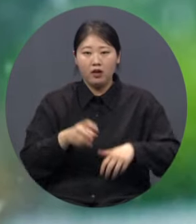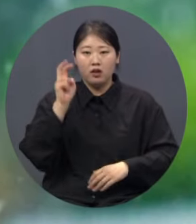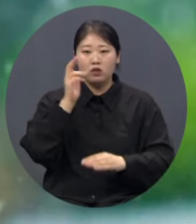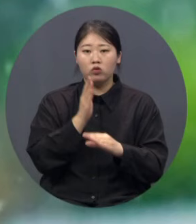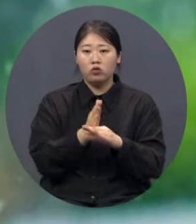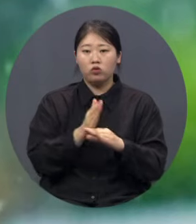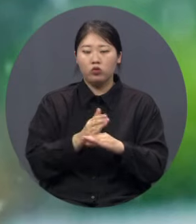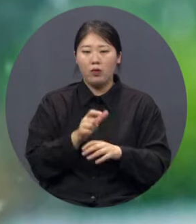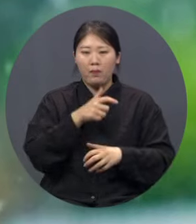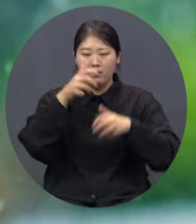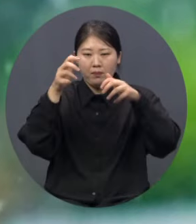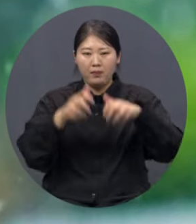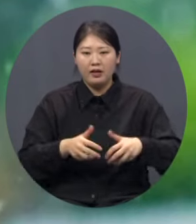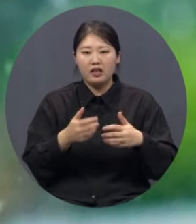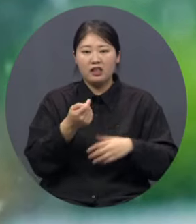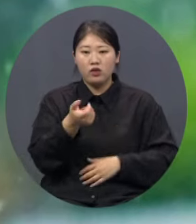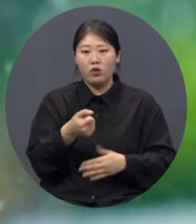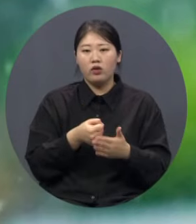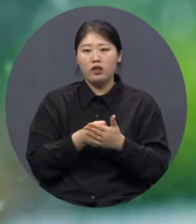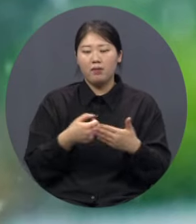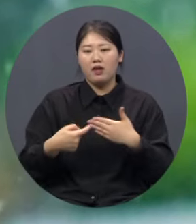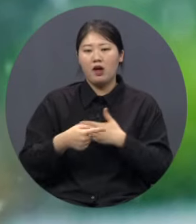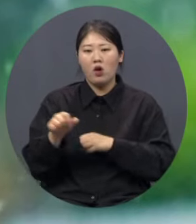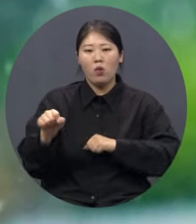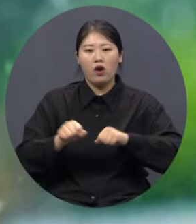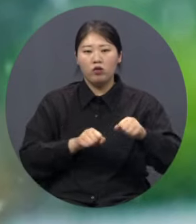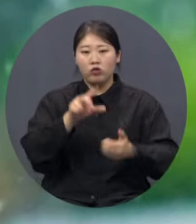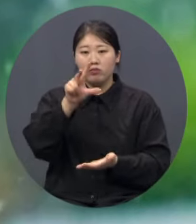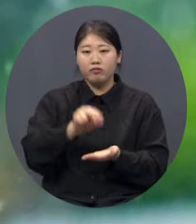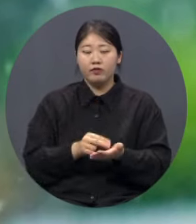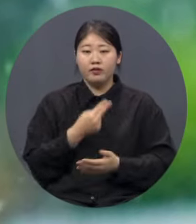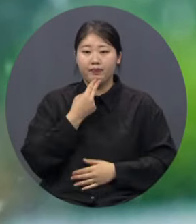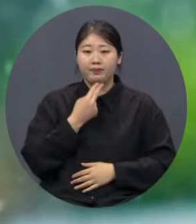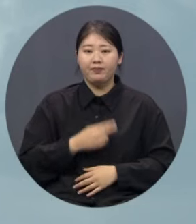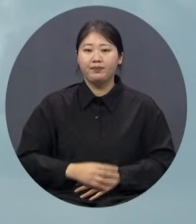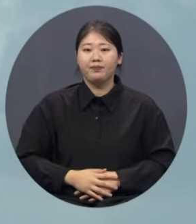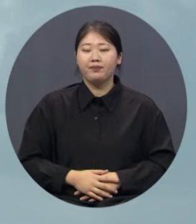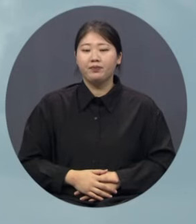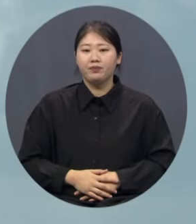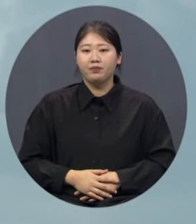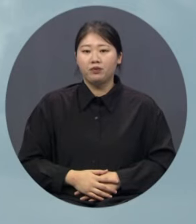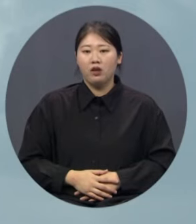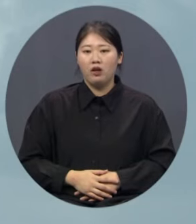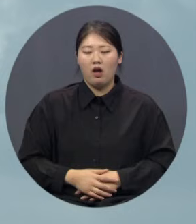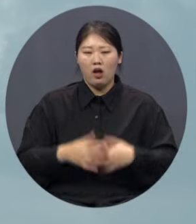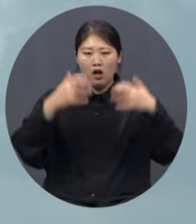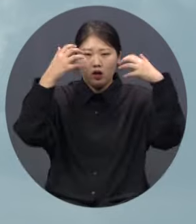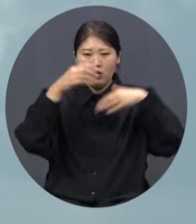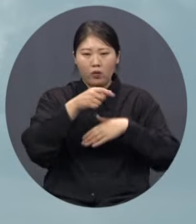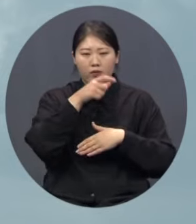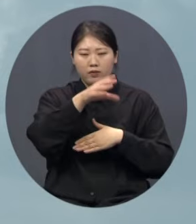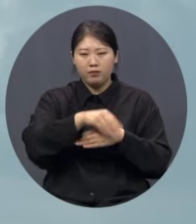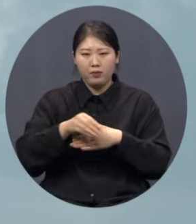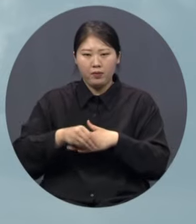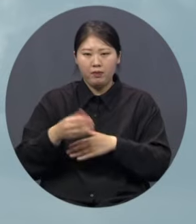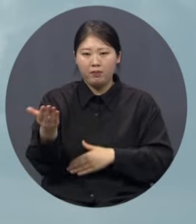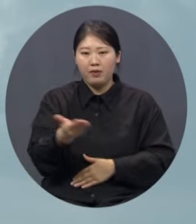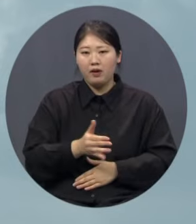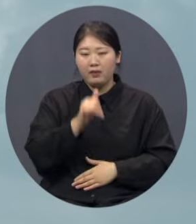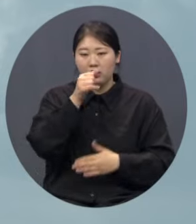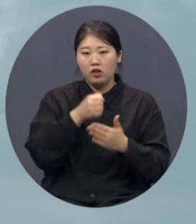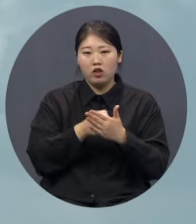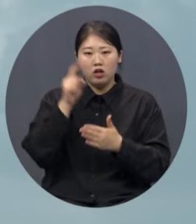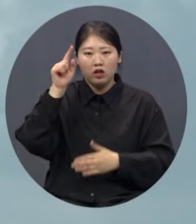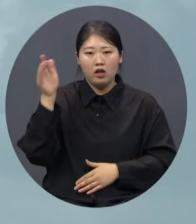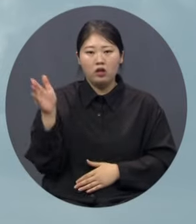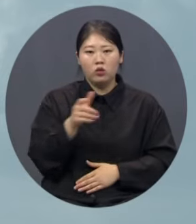비의 양이 많지 않아서 야외 활동에 큰 불편은 없겠습니다 덥고 습한 남풍이 유입되면서 내일도 해안 지역은